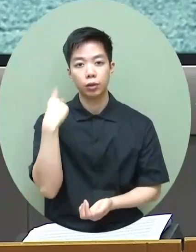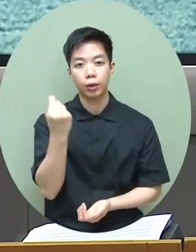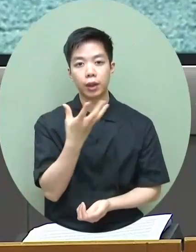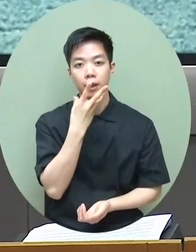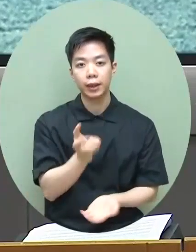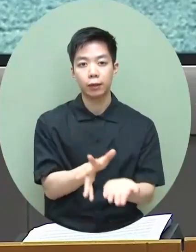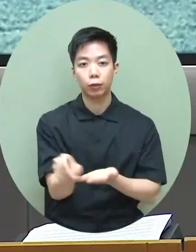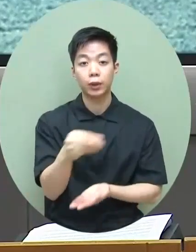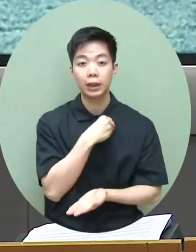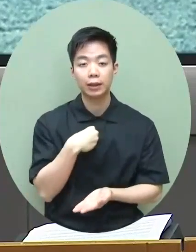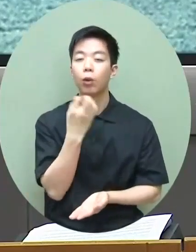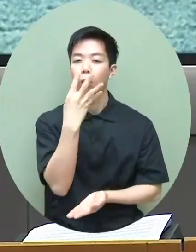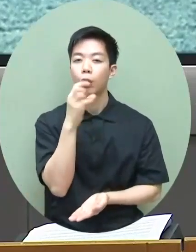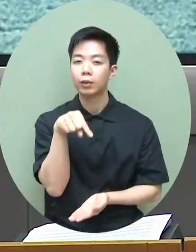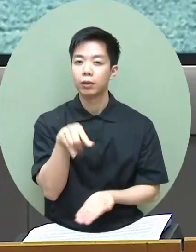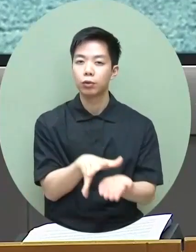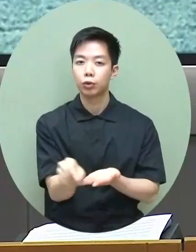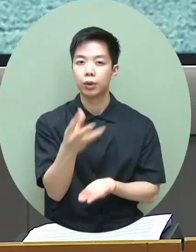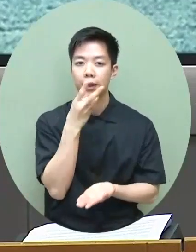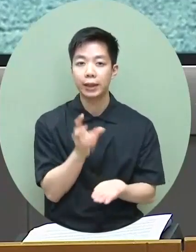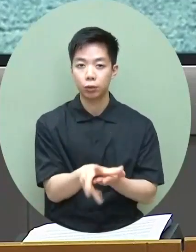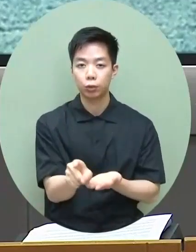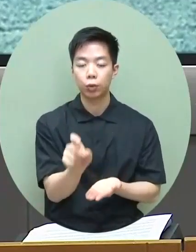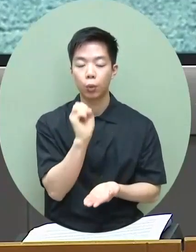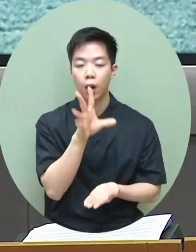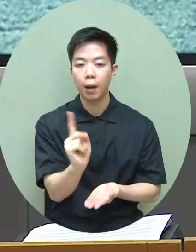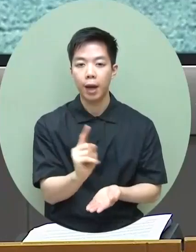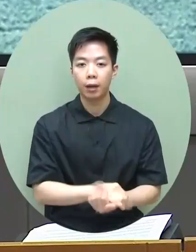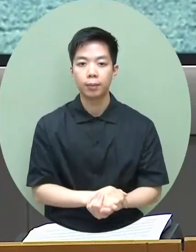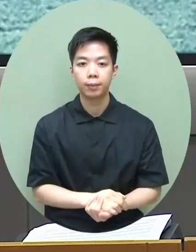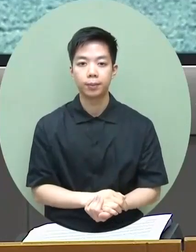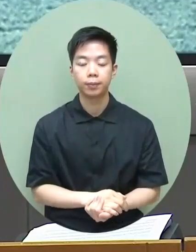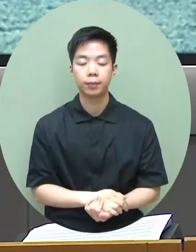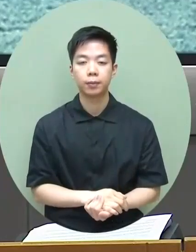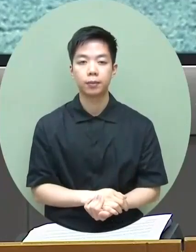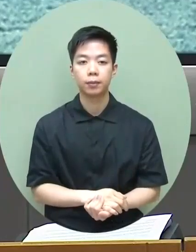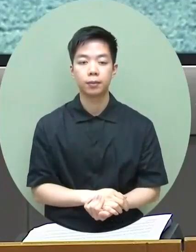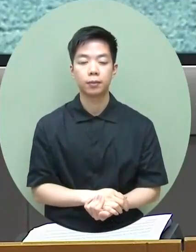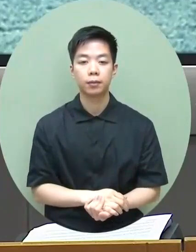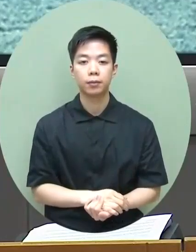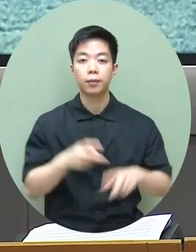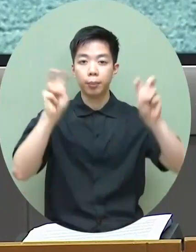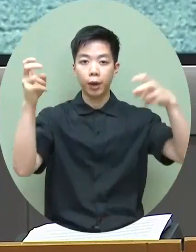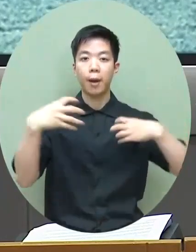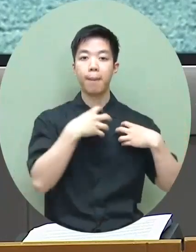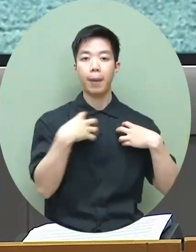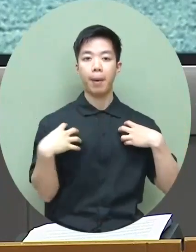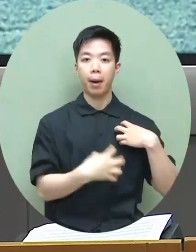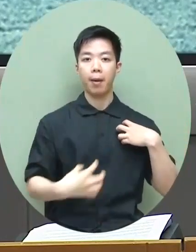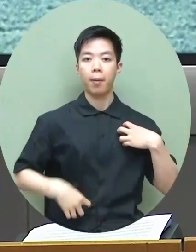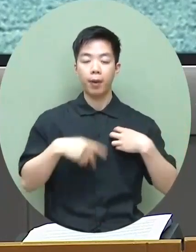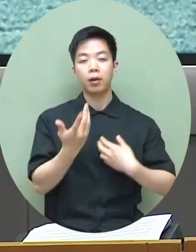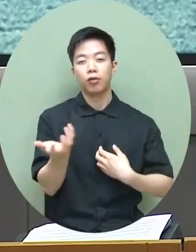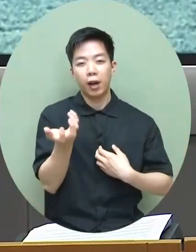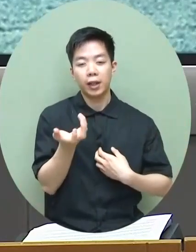係好多都係有啲即係就算喺本港都有一啲啦，即係多系統嗰啲發炎嘅症狀啦，咁都係比較影